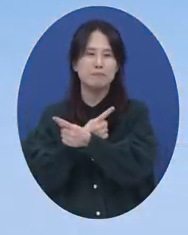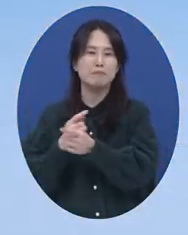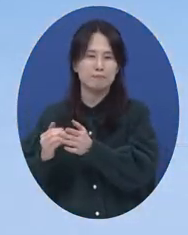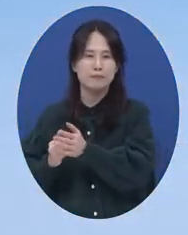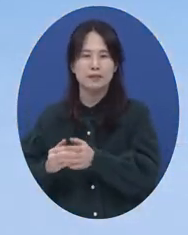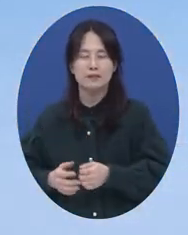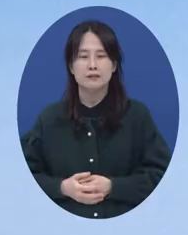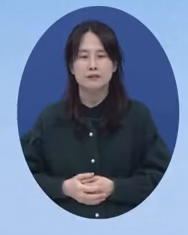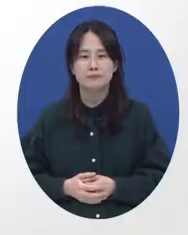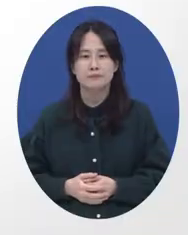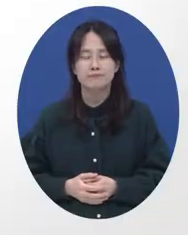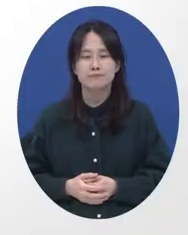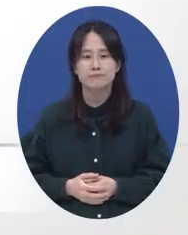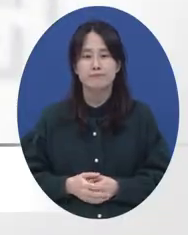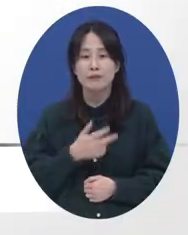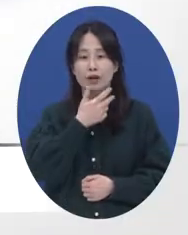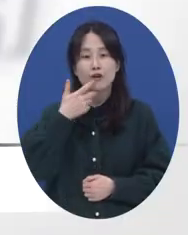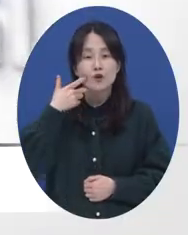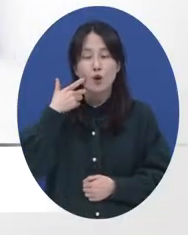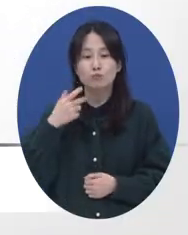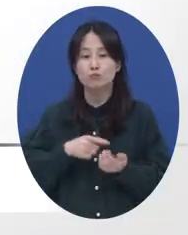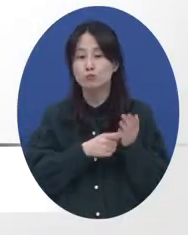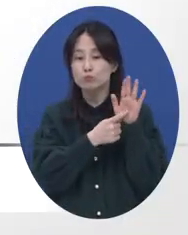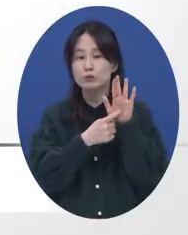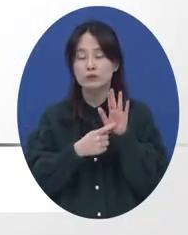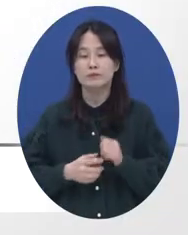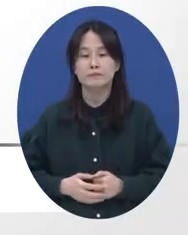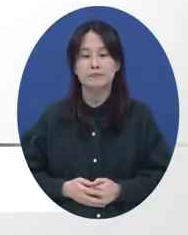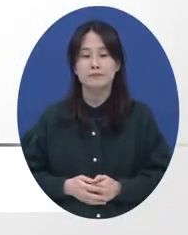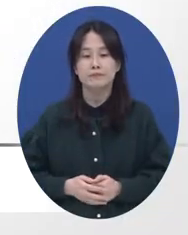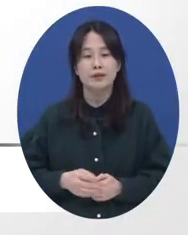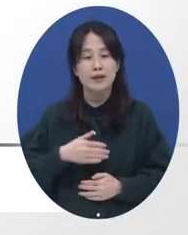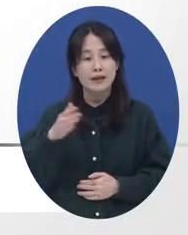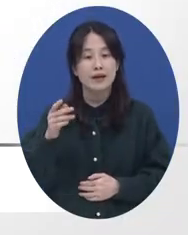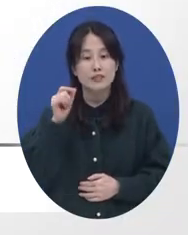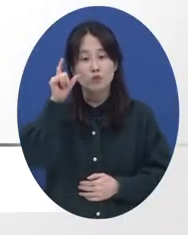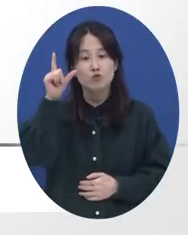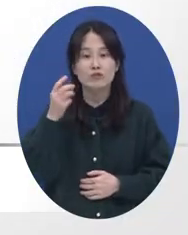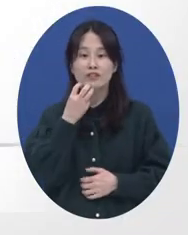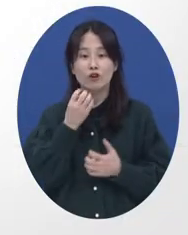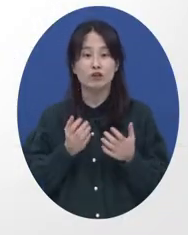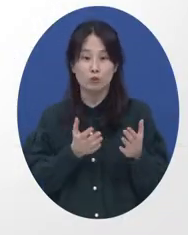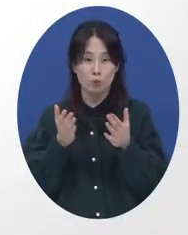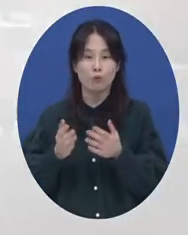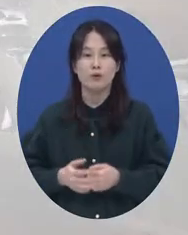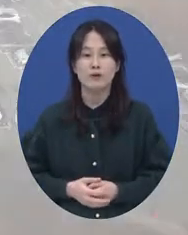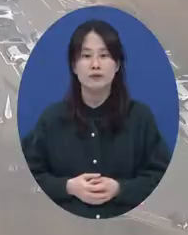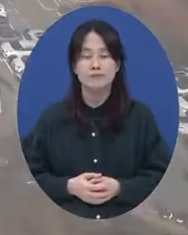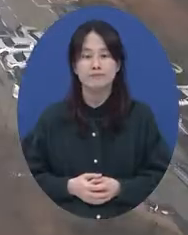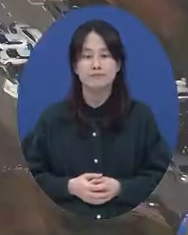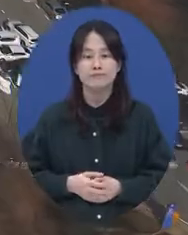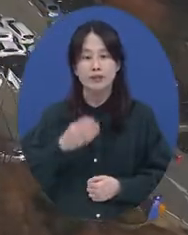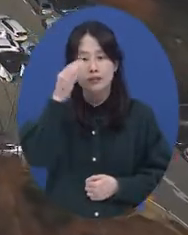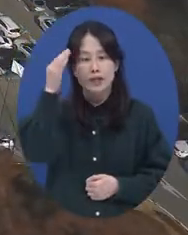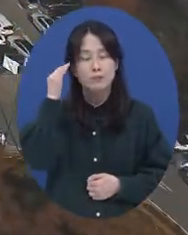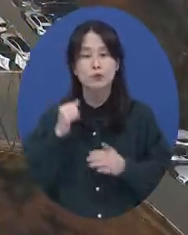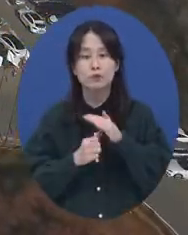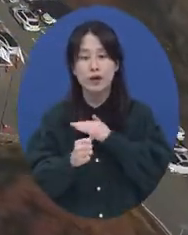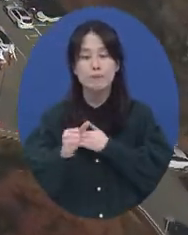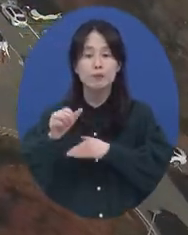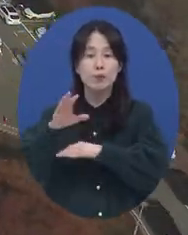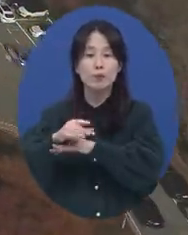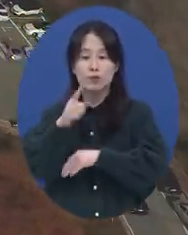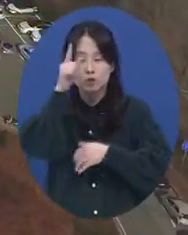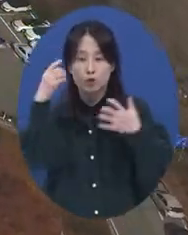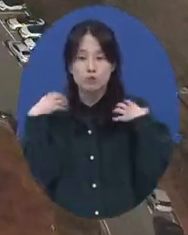겁니다. 영문 슬로건도 공개했는데요. Go Great 경기입니다. 대한민국 대표